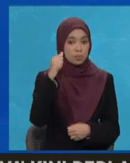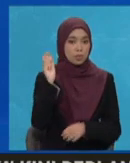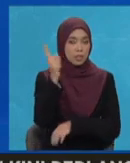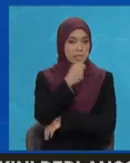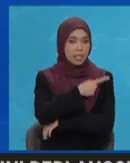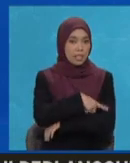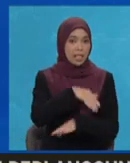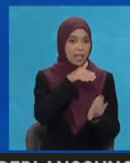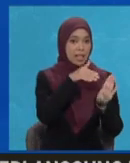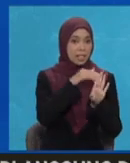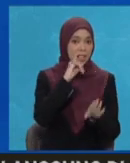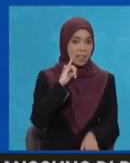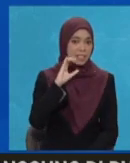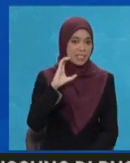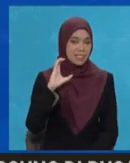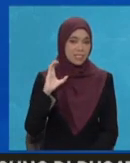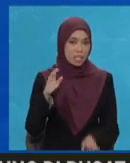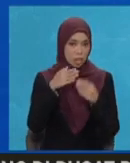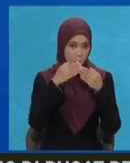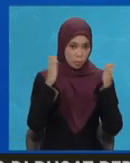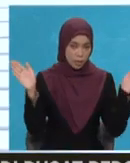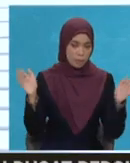di pusat persidangan antara bangsa